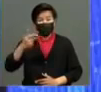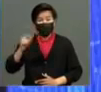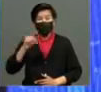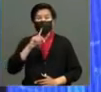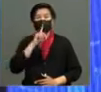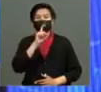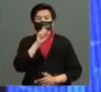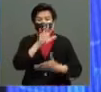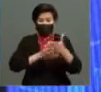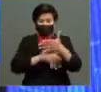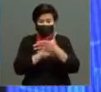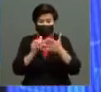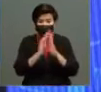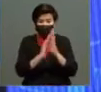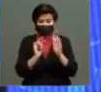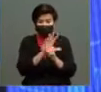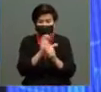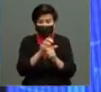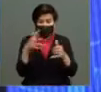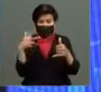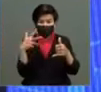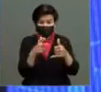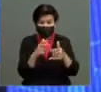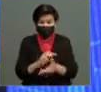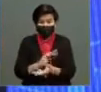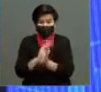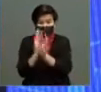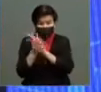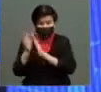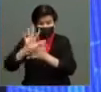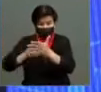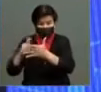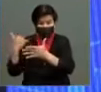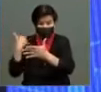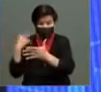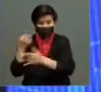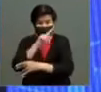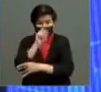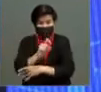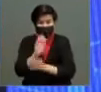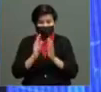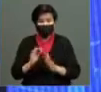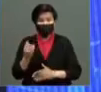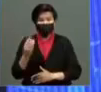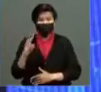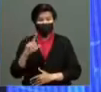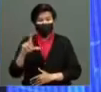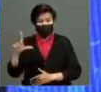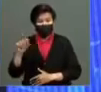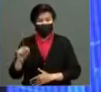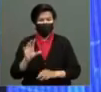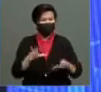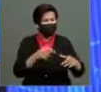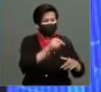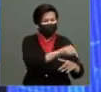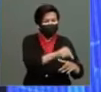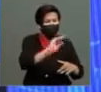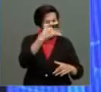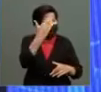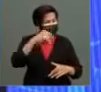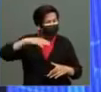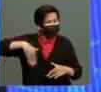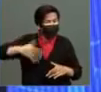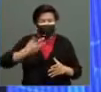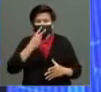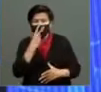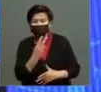รับแผนการฉีดวัคซีนให้กับกลุ่มเสี่ยง16ล้านคนหรือไม่หรือว่าจะมีการปรับเปลี่ยนให้กับกลุ่มเสี่ยงกลุ่มอื่นก่อนหรือไม่เนื่องจาก